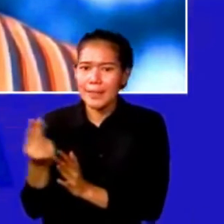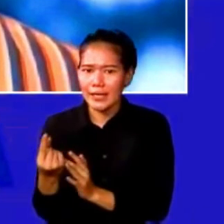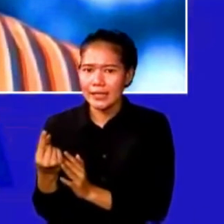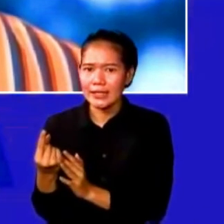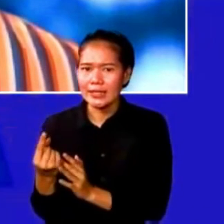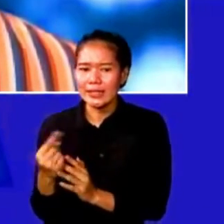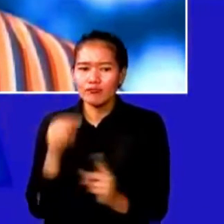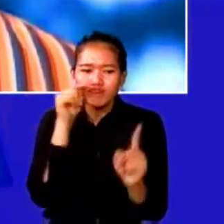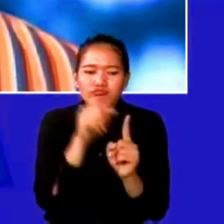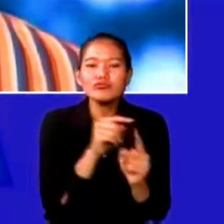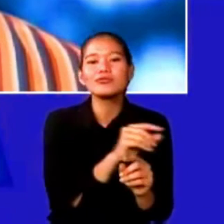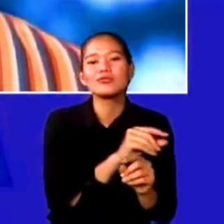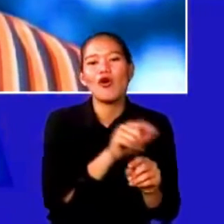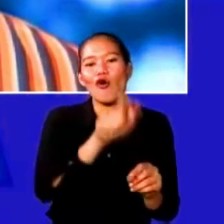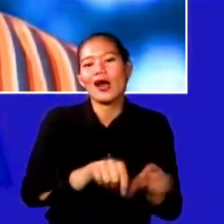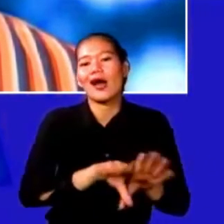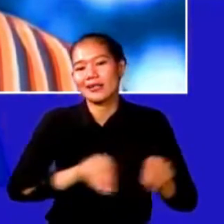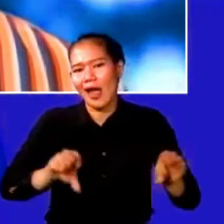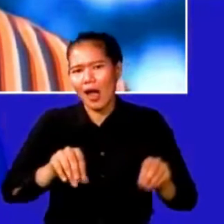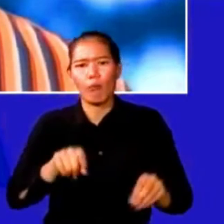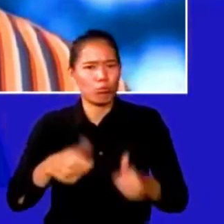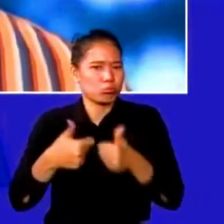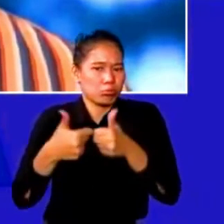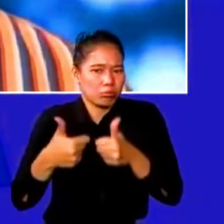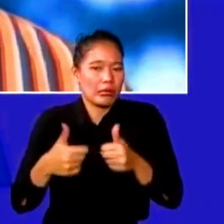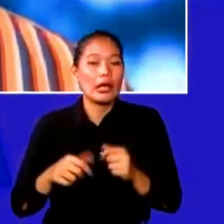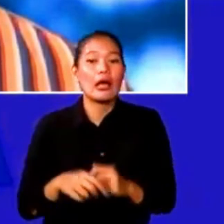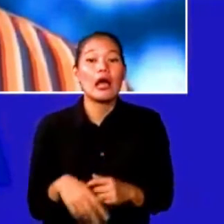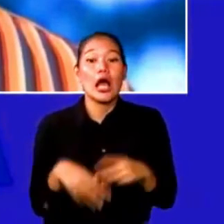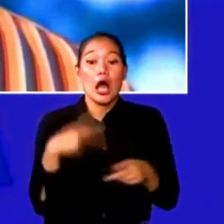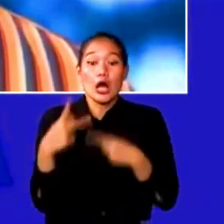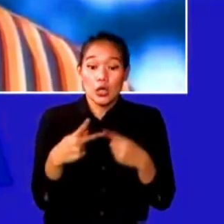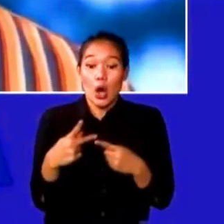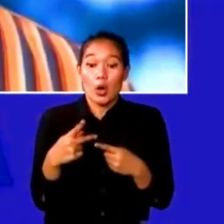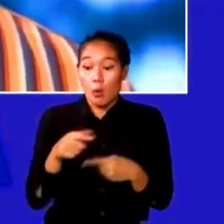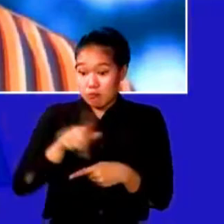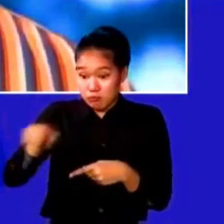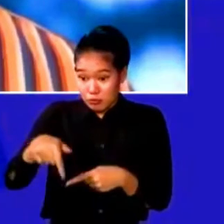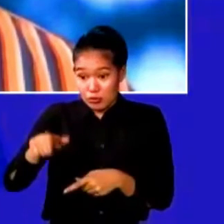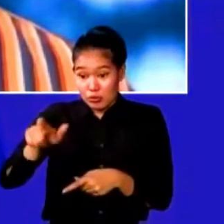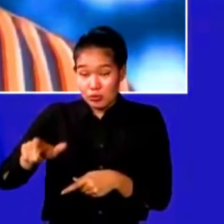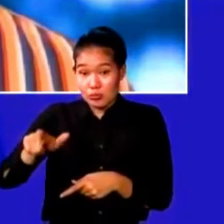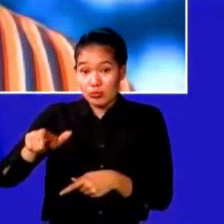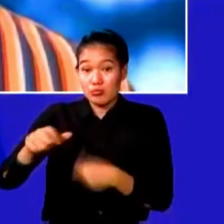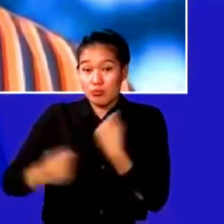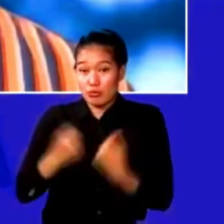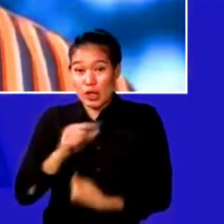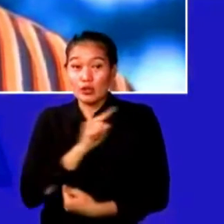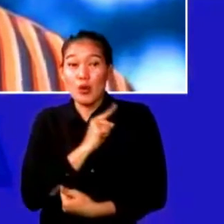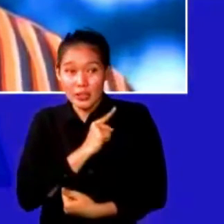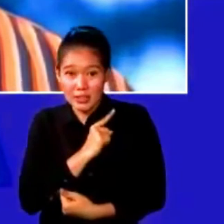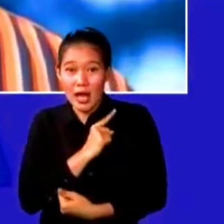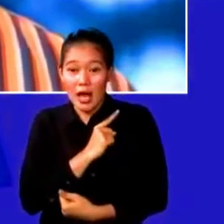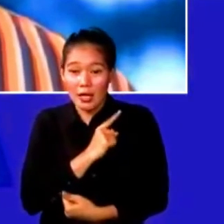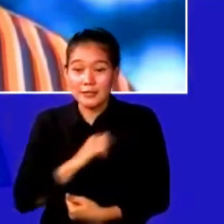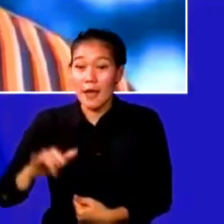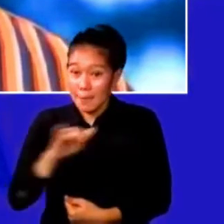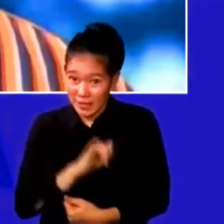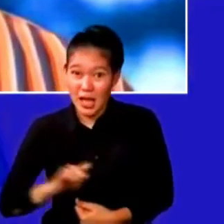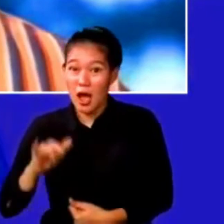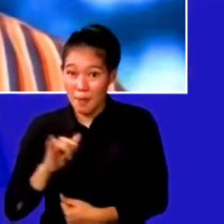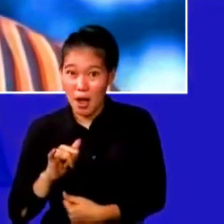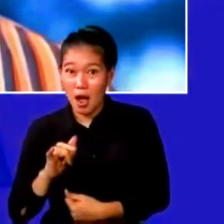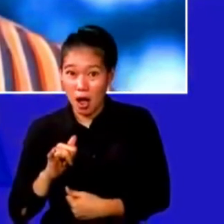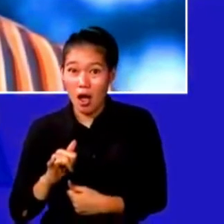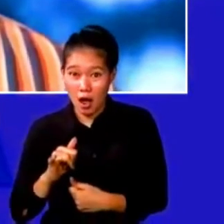karya nya jadi itu sesuatu hal yang positif Nah kalau bisa dijalankan oleh semua kantor swasta atau Rumah Sakit Swasta seperti